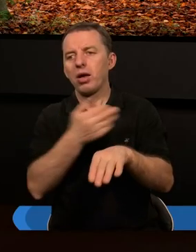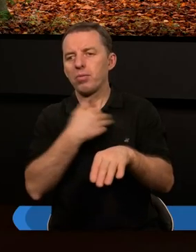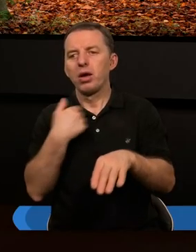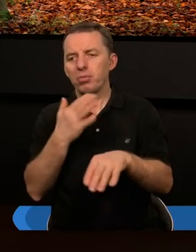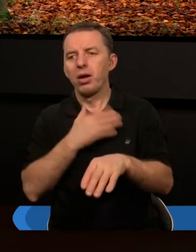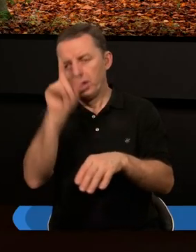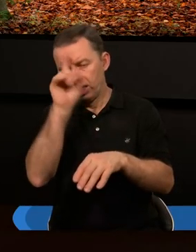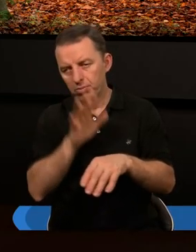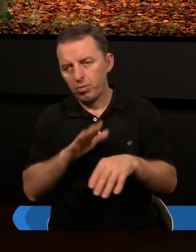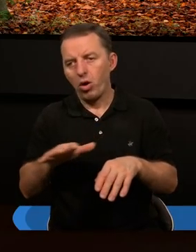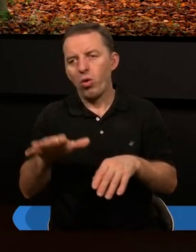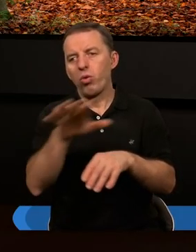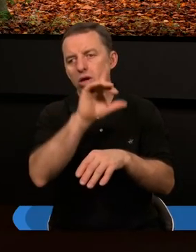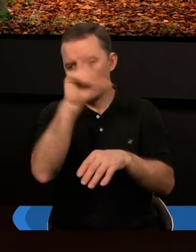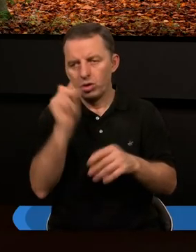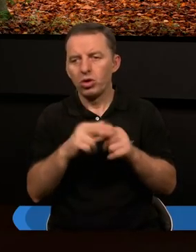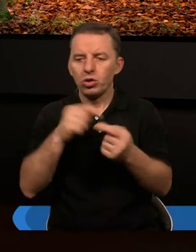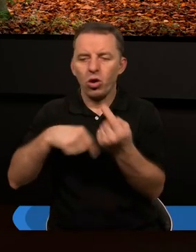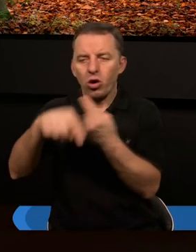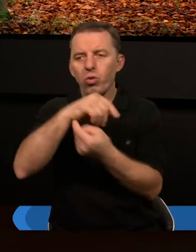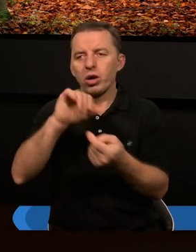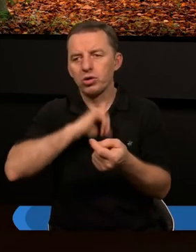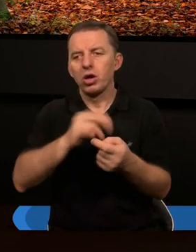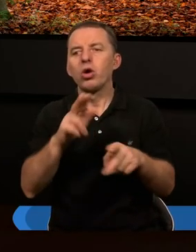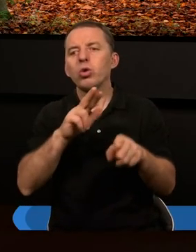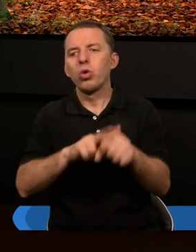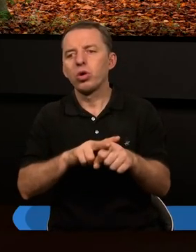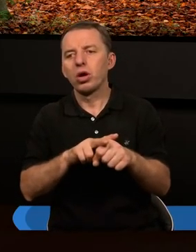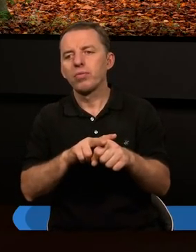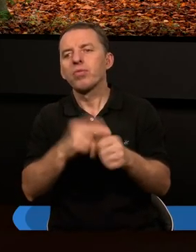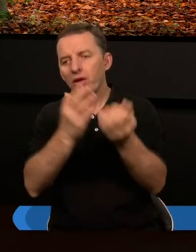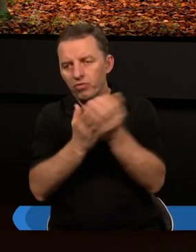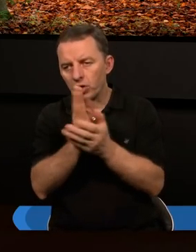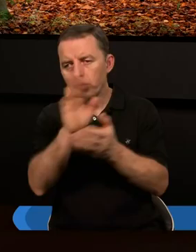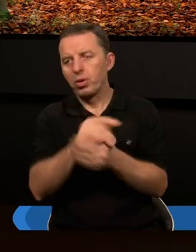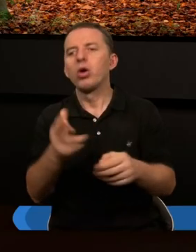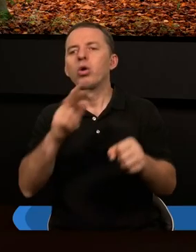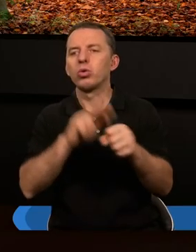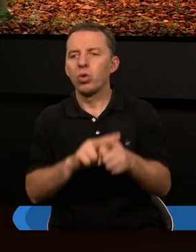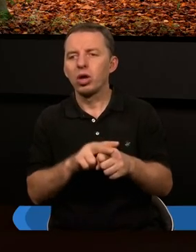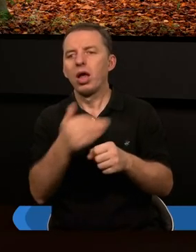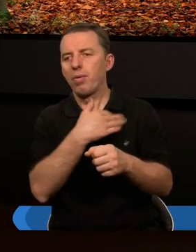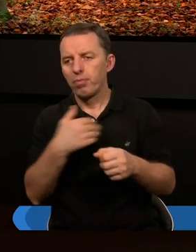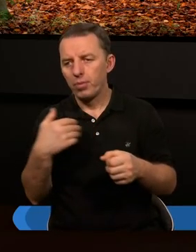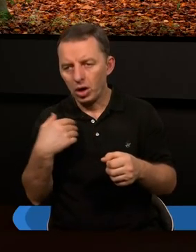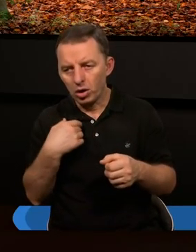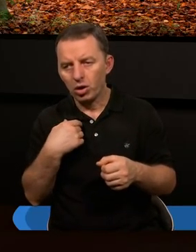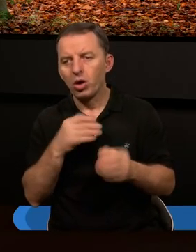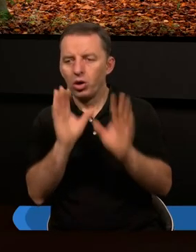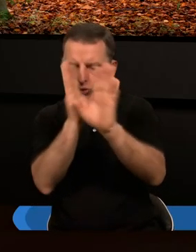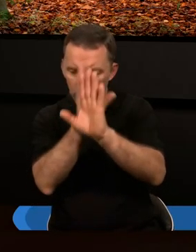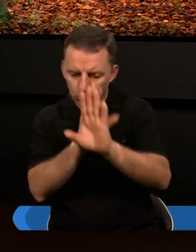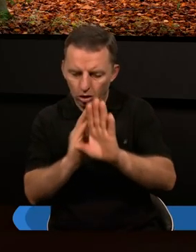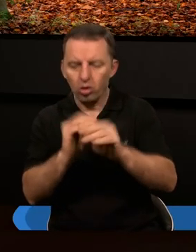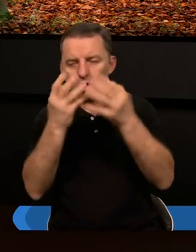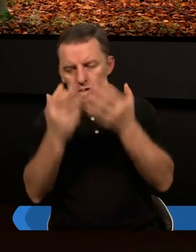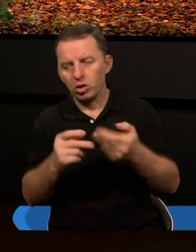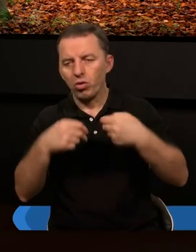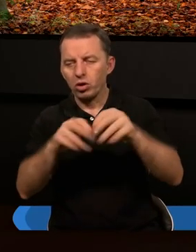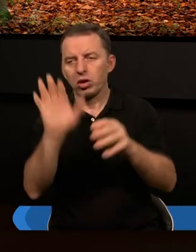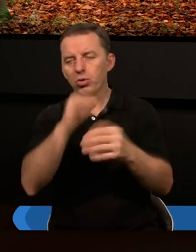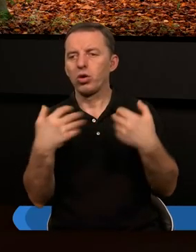jednak społeczność ludzi dookoła siebie, którzy wierzą w Boga, którzy tak jak my chcą Bogu oddać